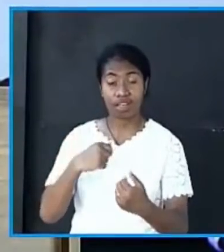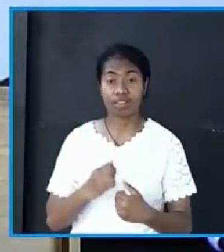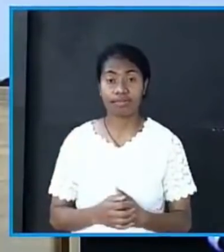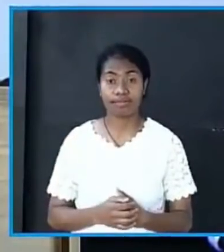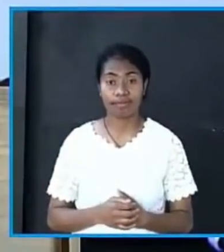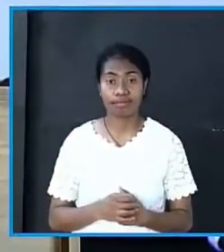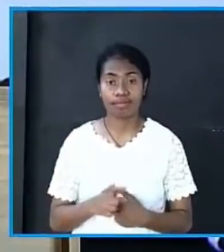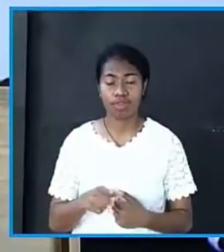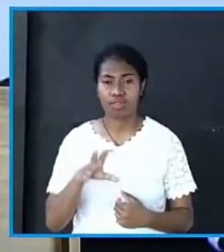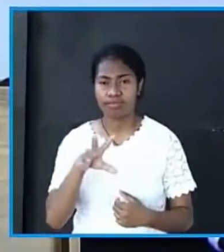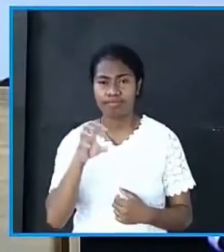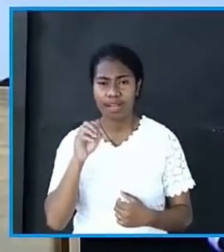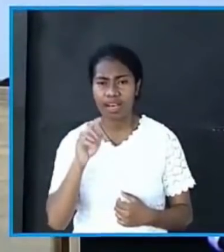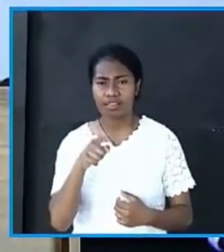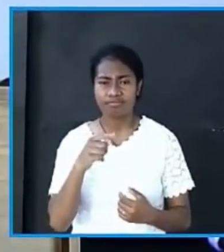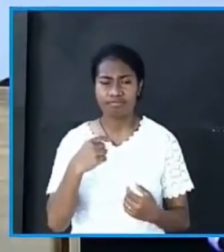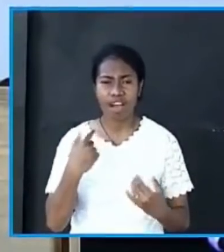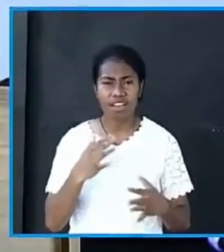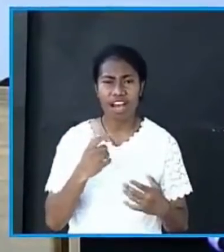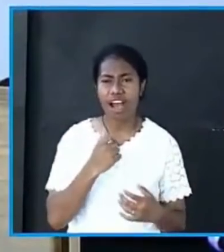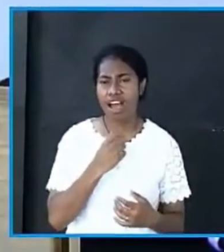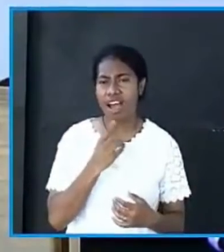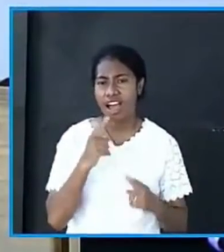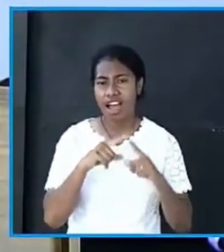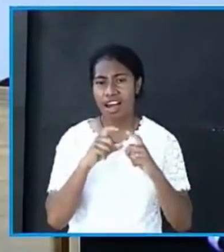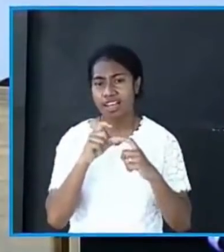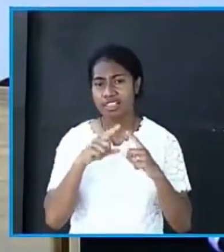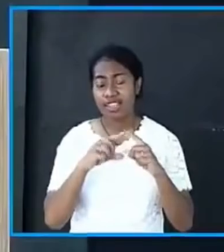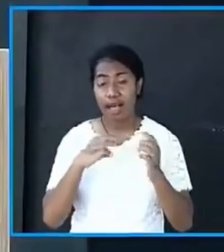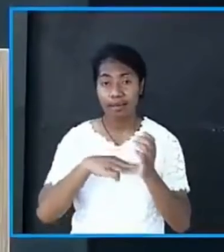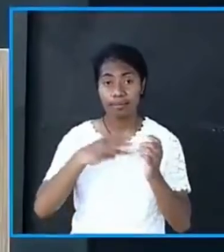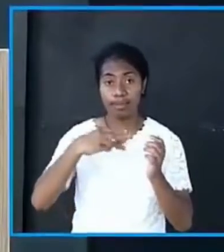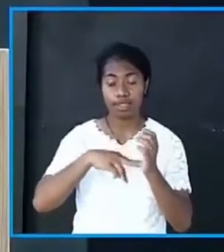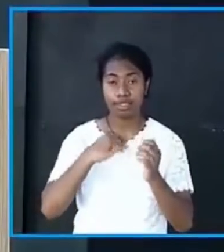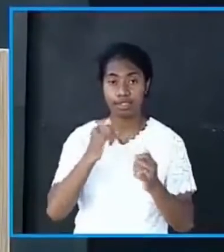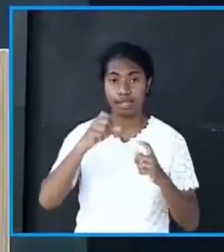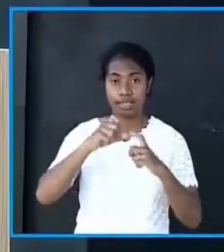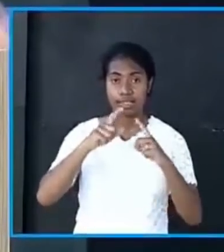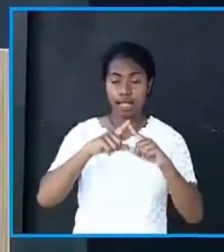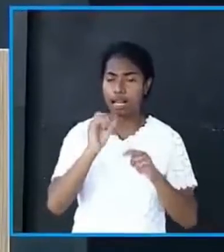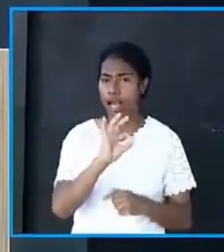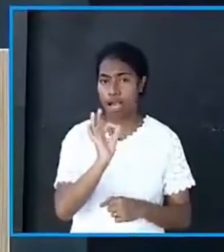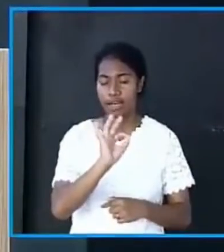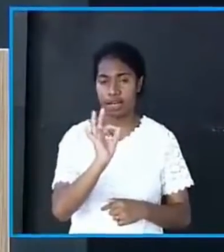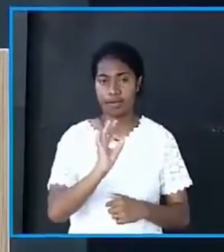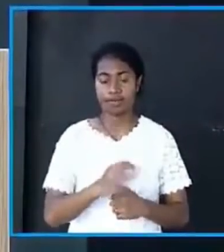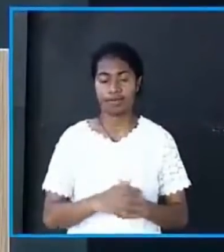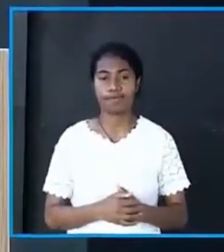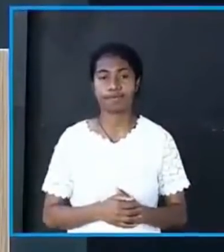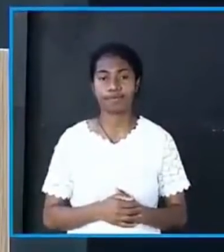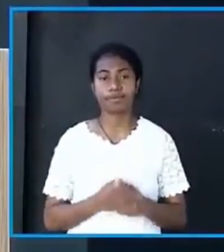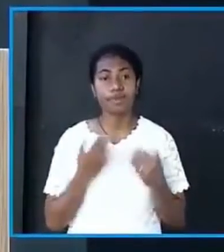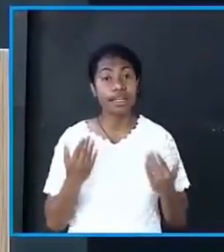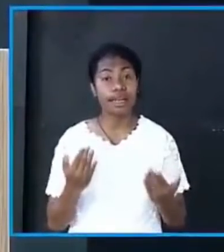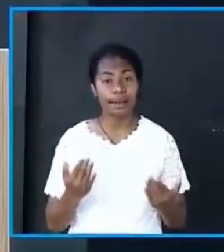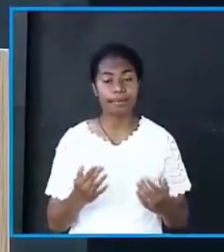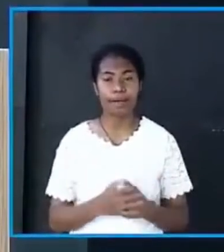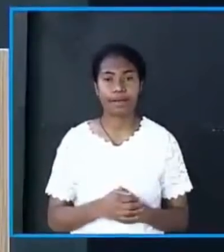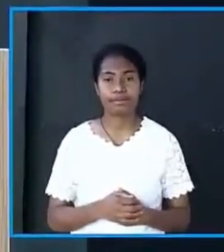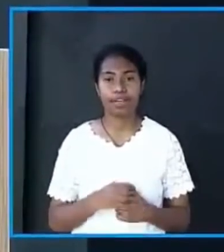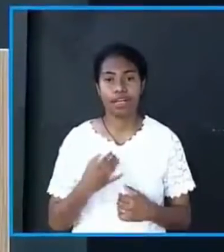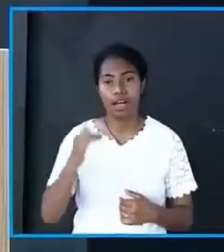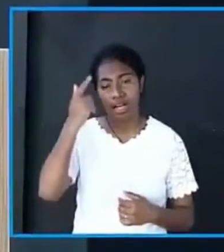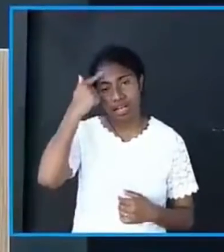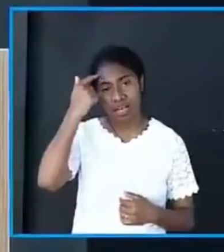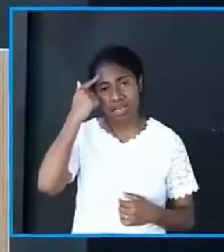terekam kambing Ayo kita mata Penyesalan tidak ada pada dunia binatang Kenapa karena